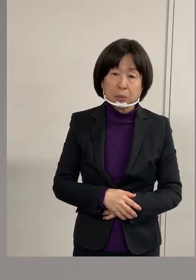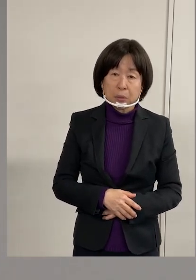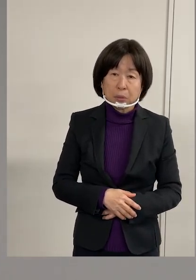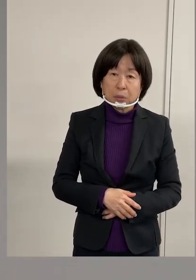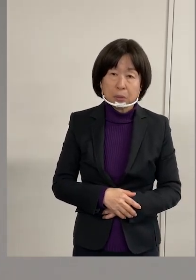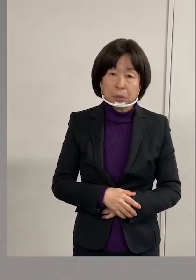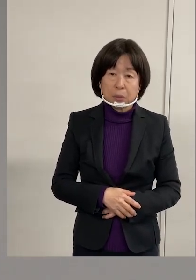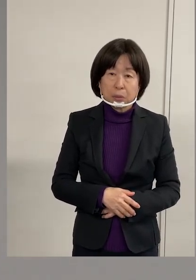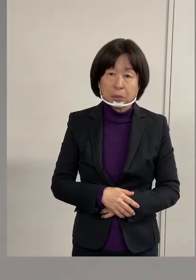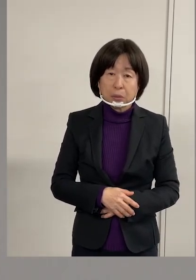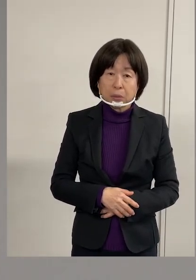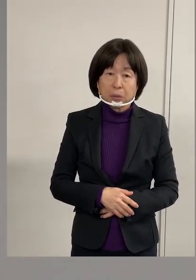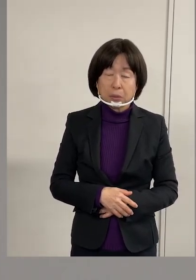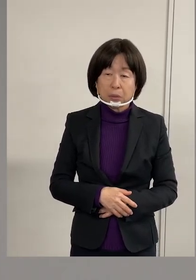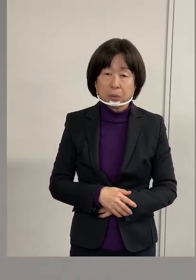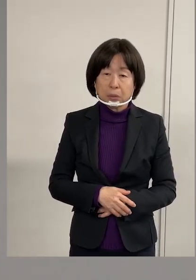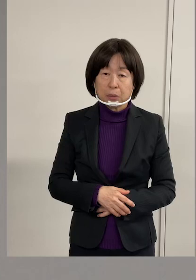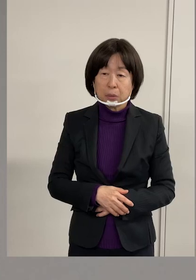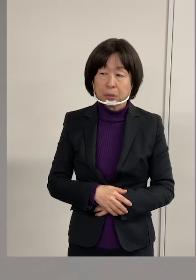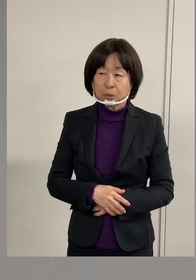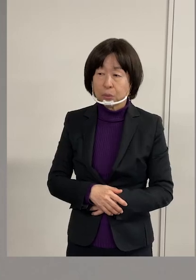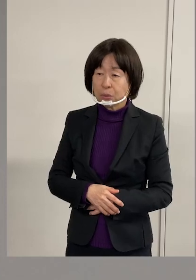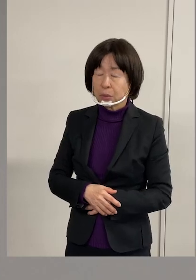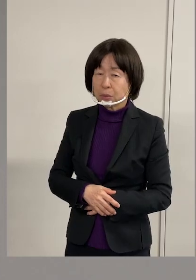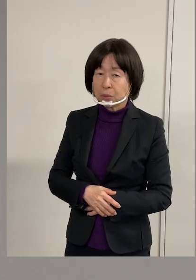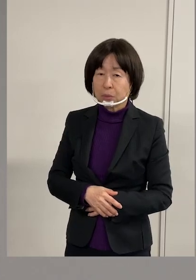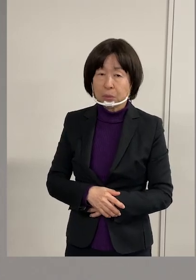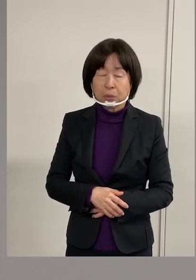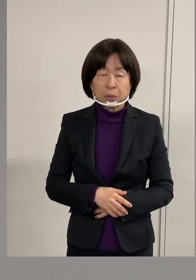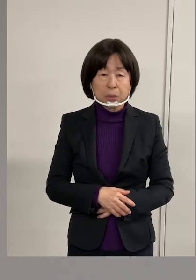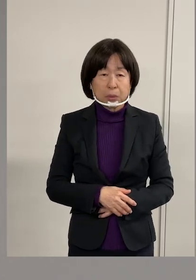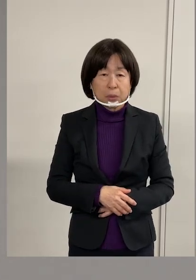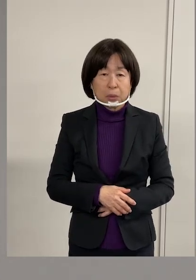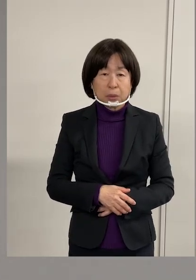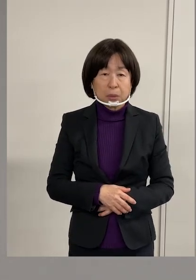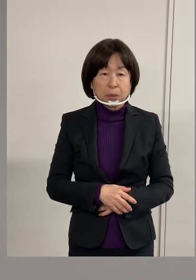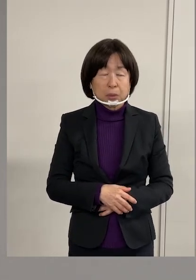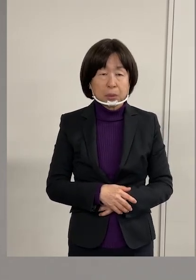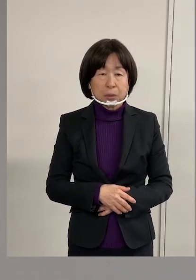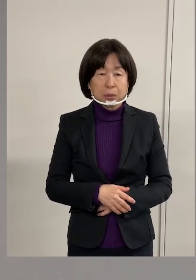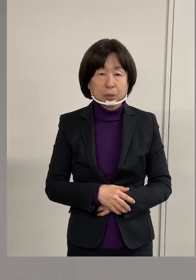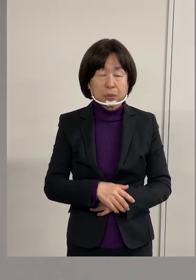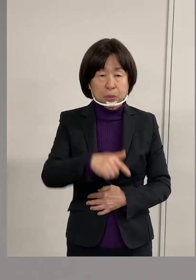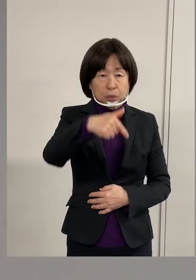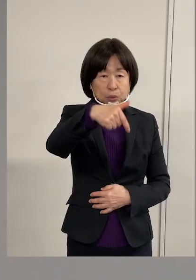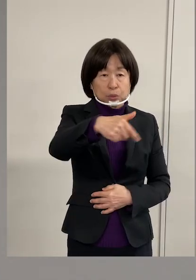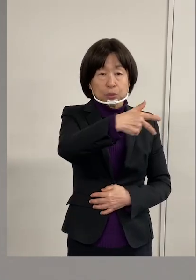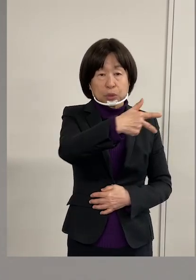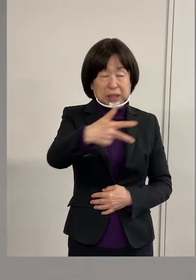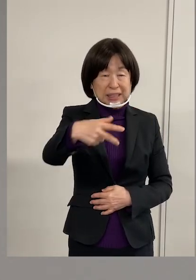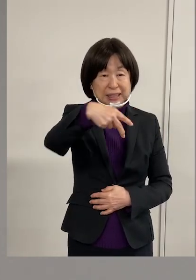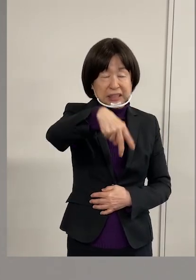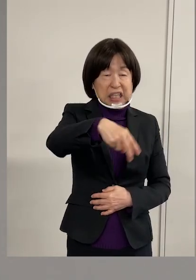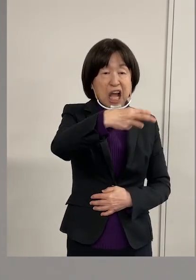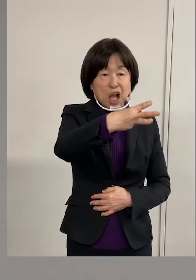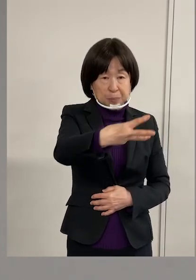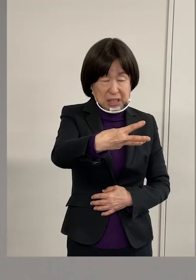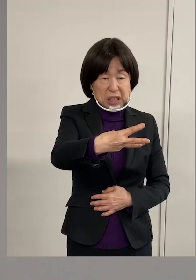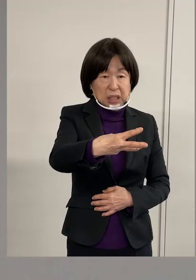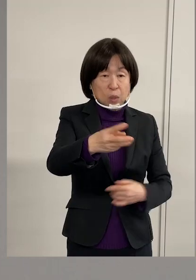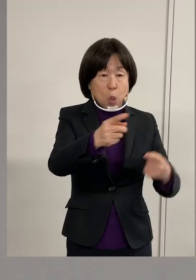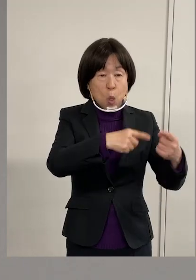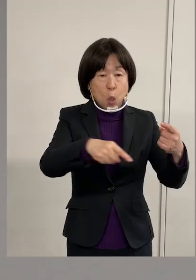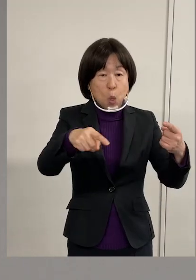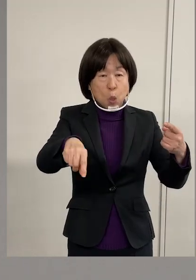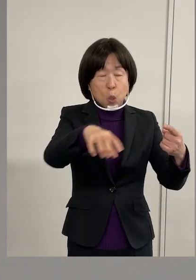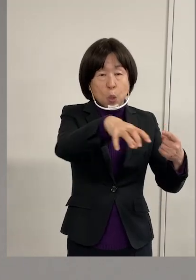らもうあそこ芝生張ってきれいに整備できたので、それから藤波の公園の整備に入るので、で、藤